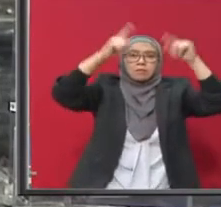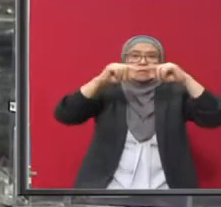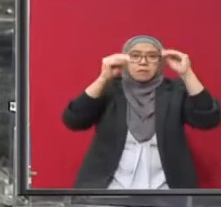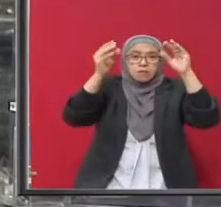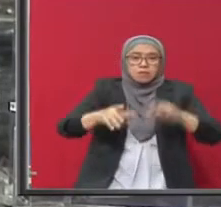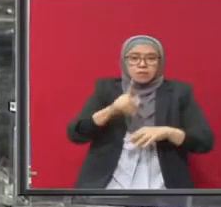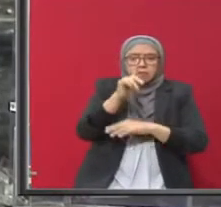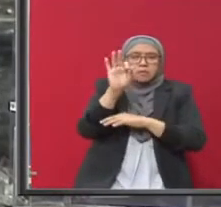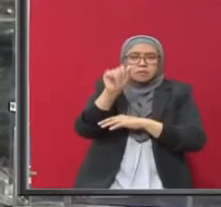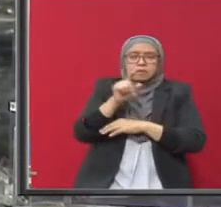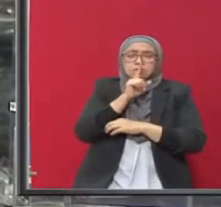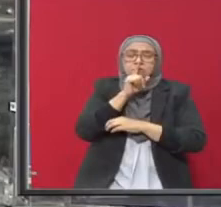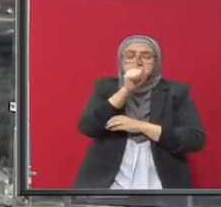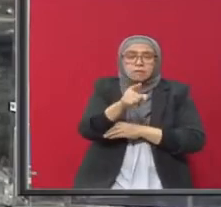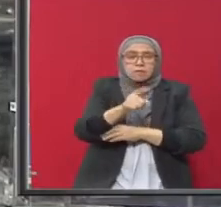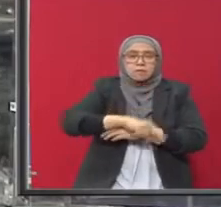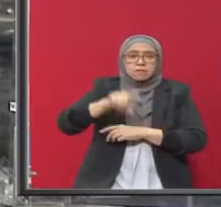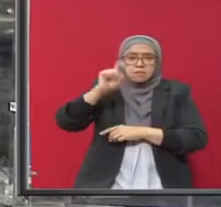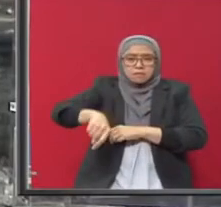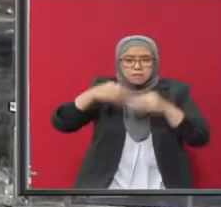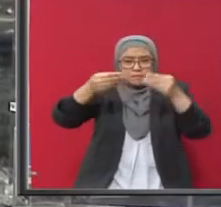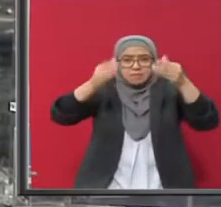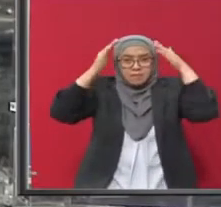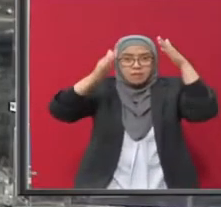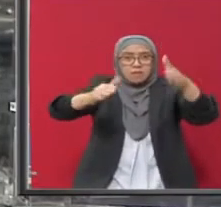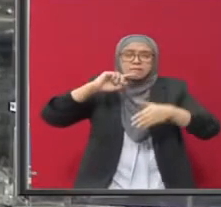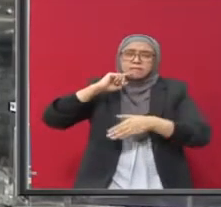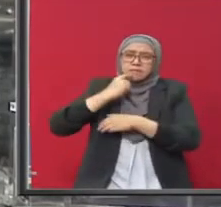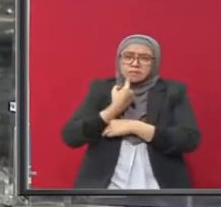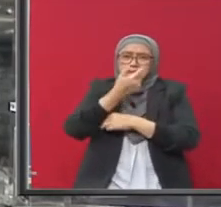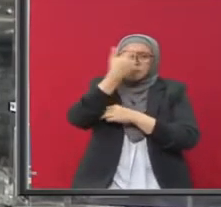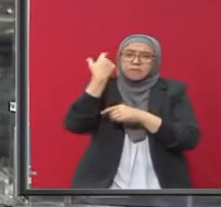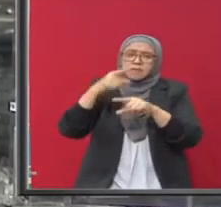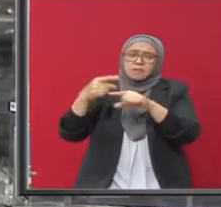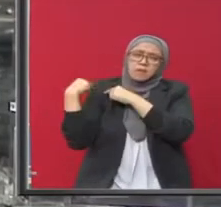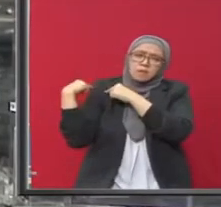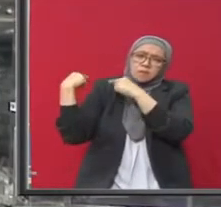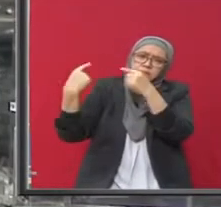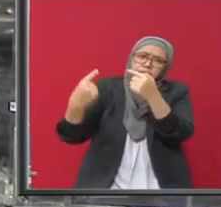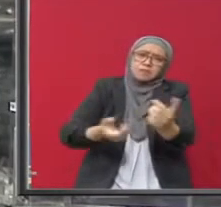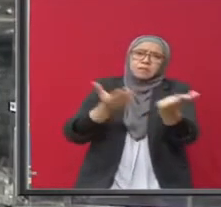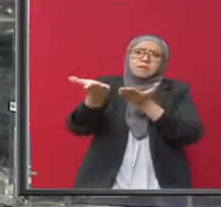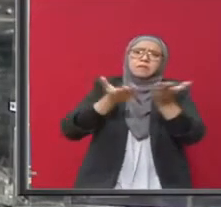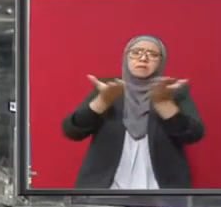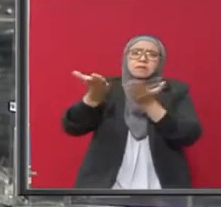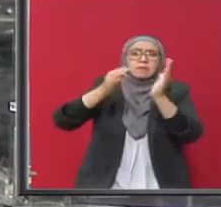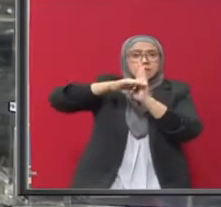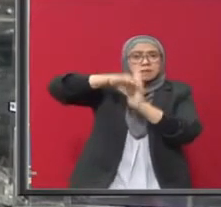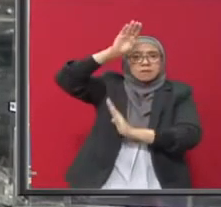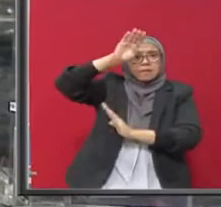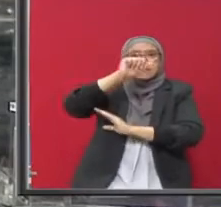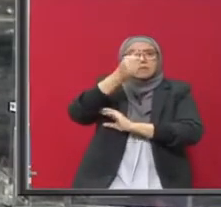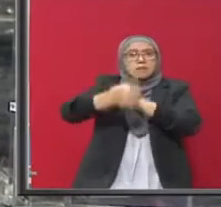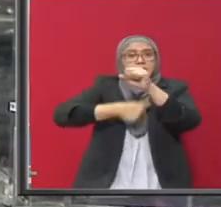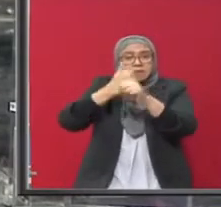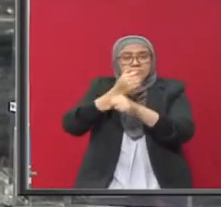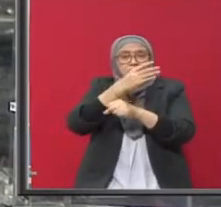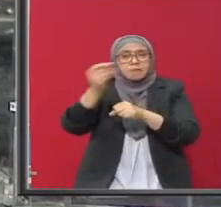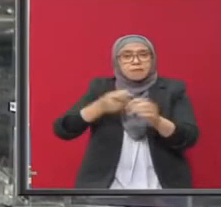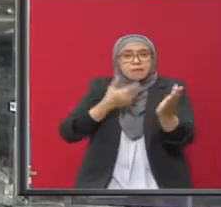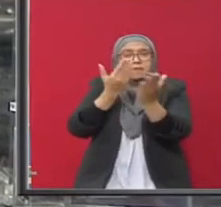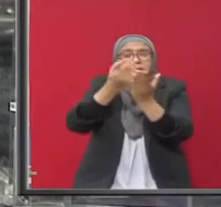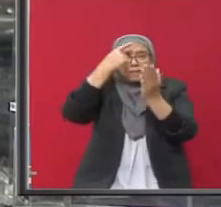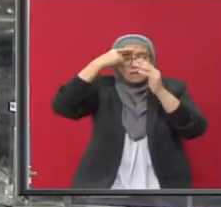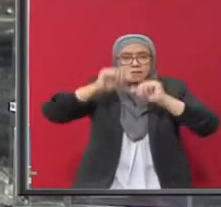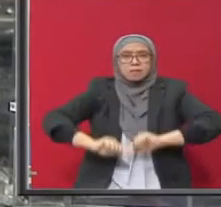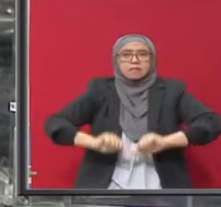diberi perhatian serius terutama kepada mereka yang setelah berkhidmat selama lebih 10 tahun. Cadangan untuk menaik taraf